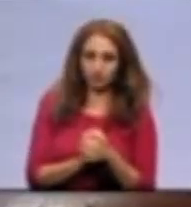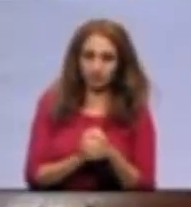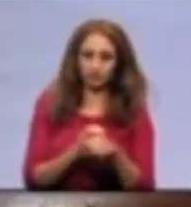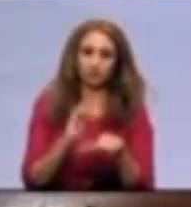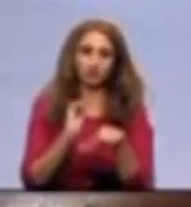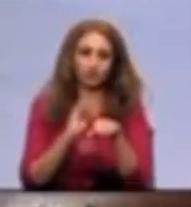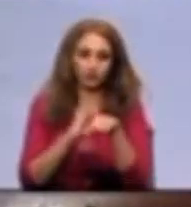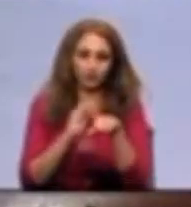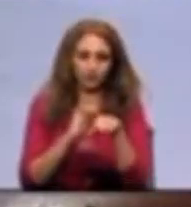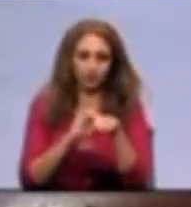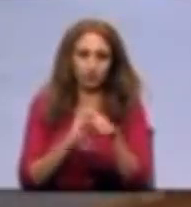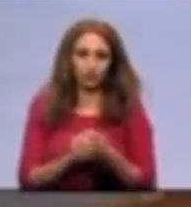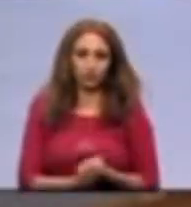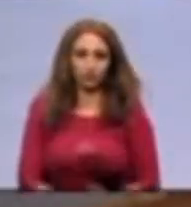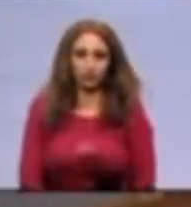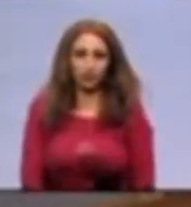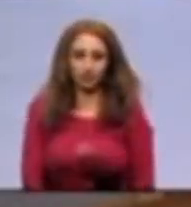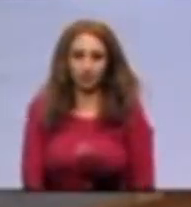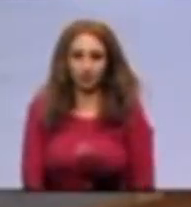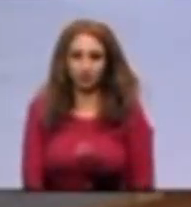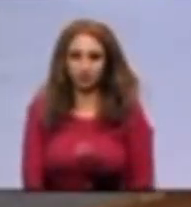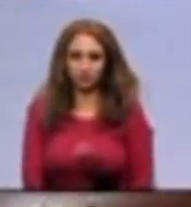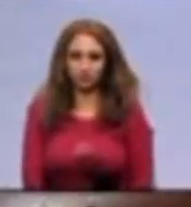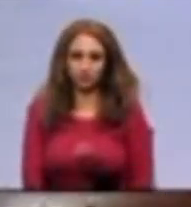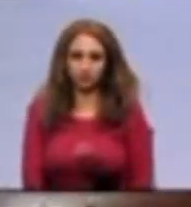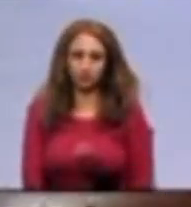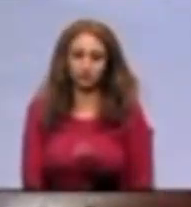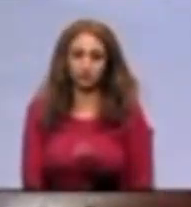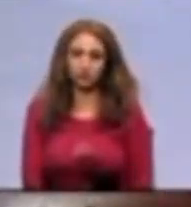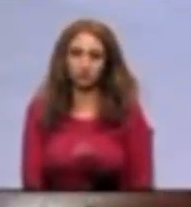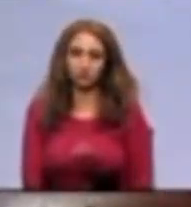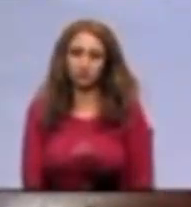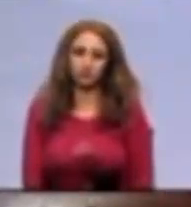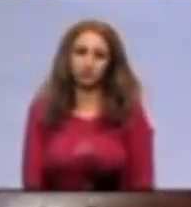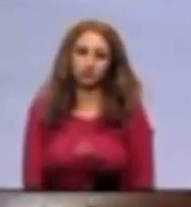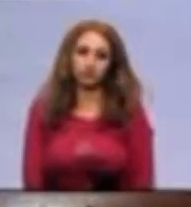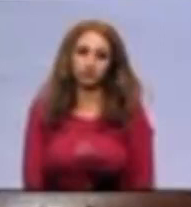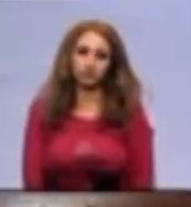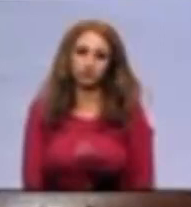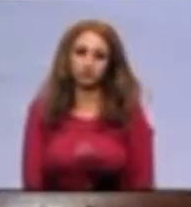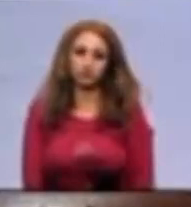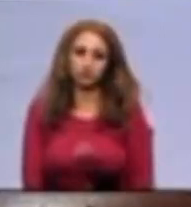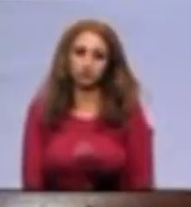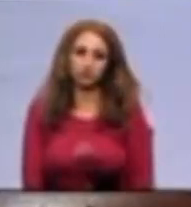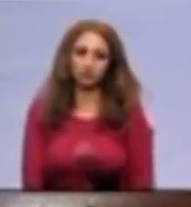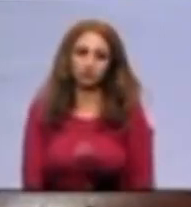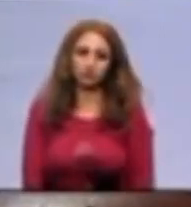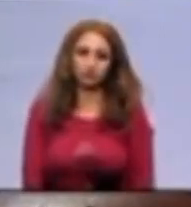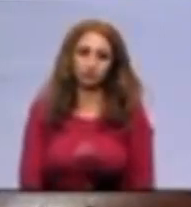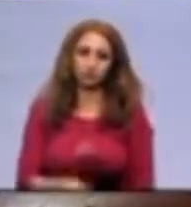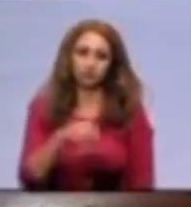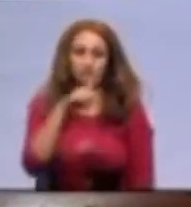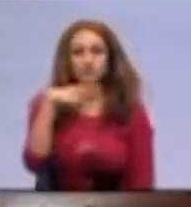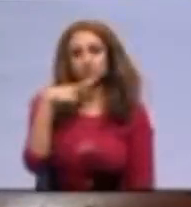كنت صاحبة معها بس الكاتبة مش قد الصحفية هلأ. الكبيرة طبعا طبعا نزال أحمدية، طبعا ست نضال، الصديقة العزيزة يعني. فعرفتني